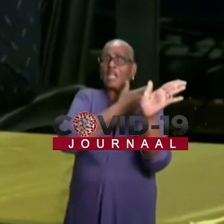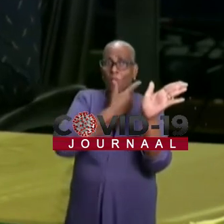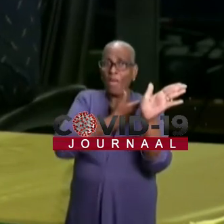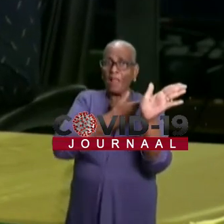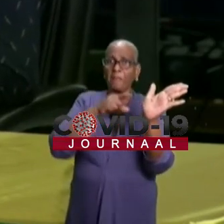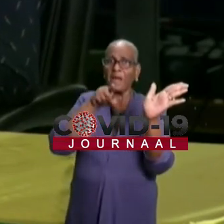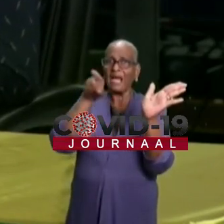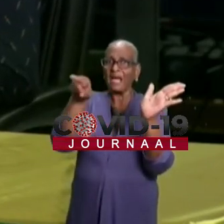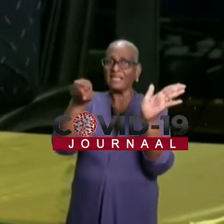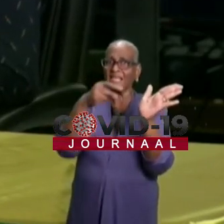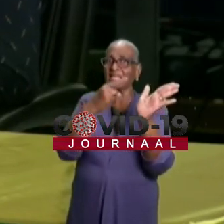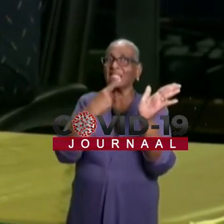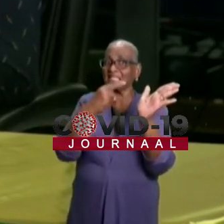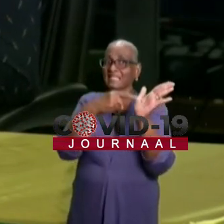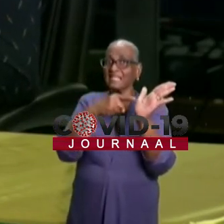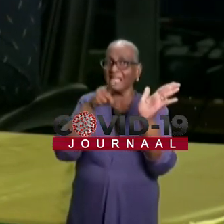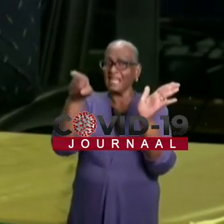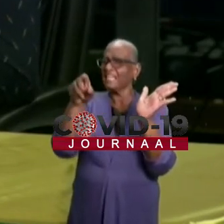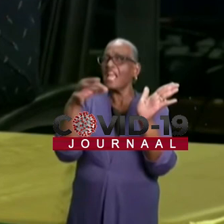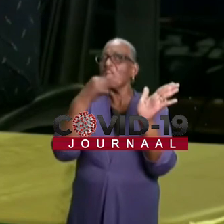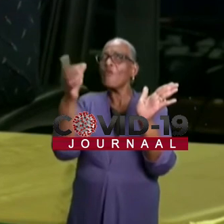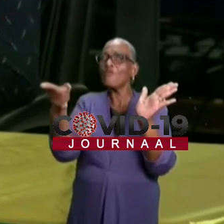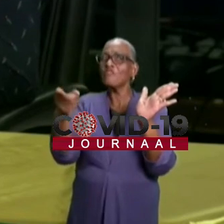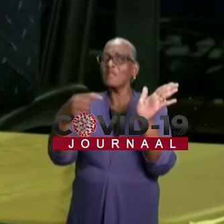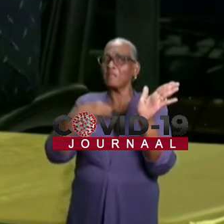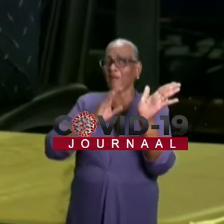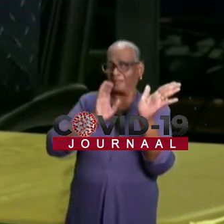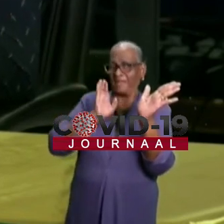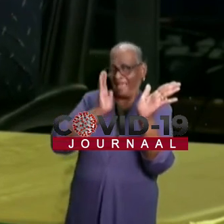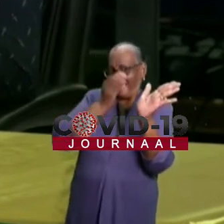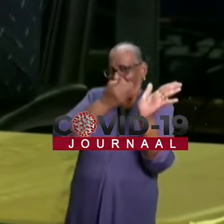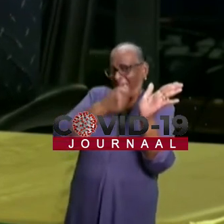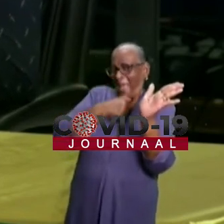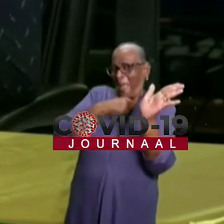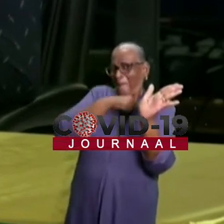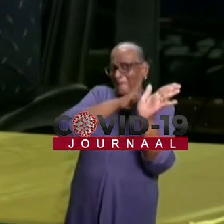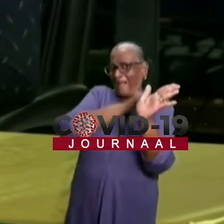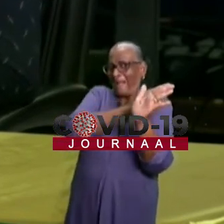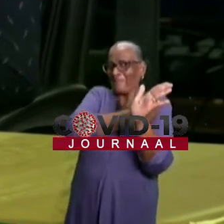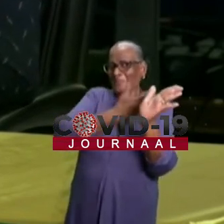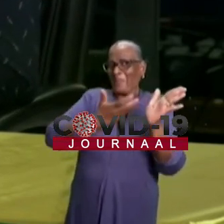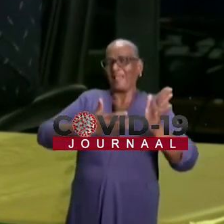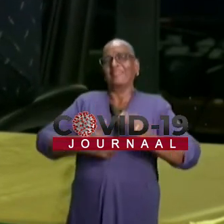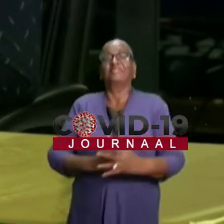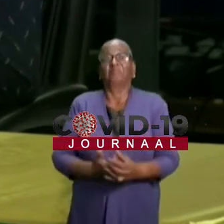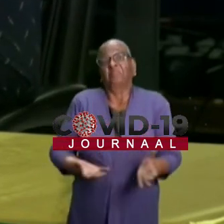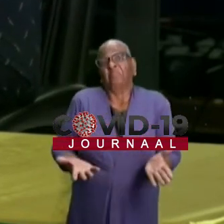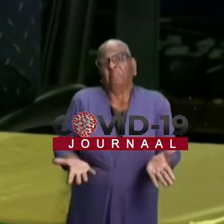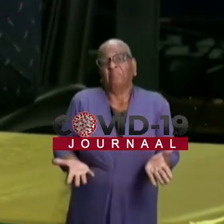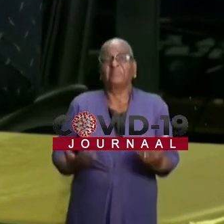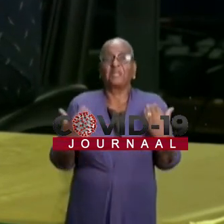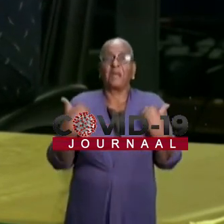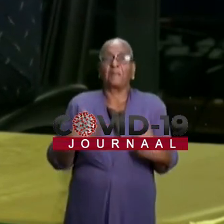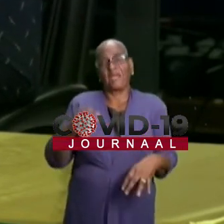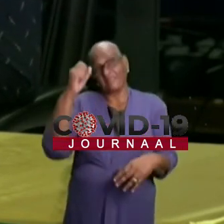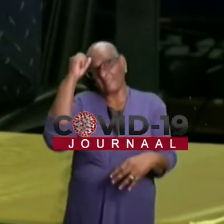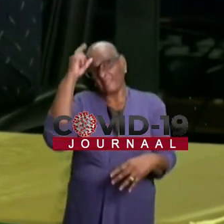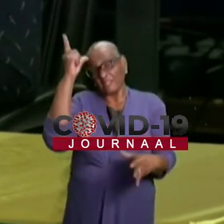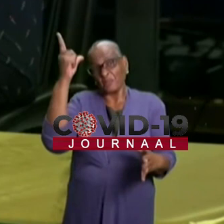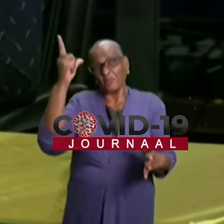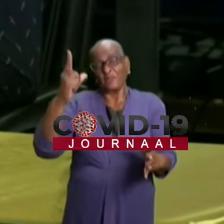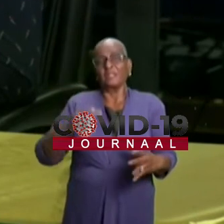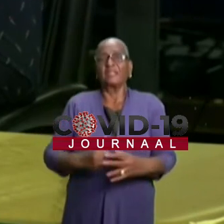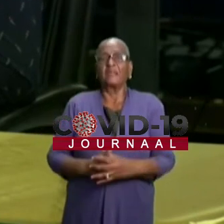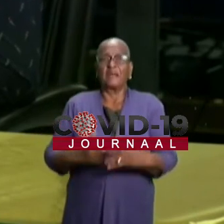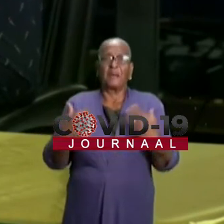als ze een petitie gaan indienen. En zijn deze dingen. Er zijn een heleboel mensen. Er zijn zoveel deskundigen nu in Suriname. Dat we